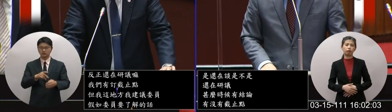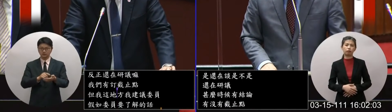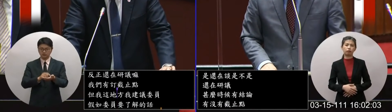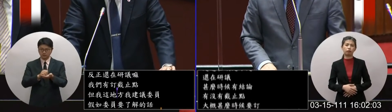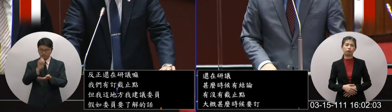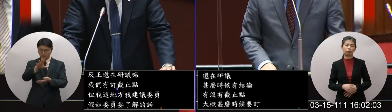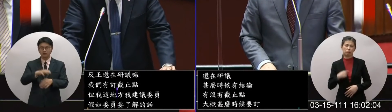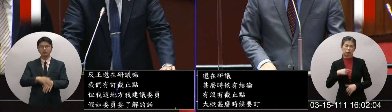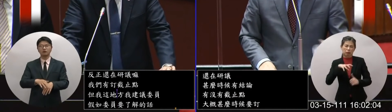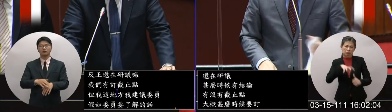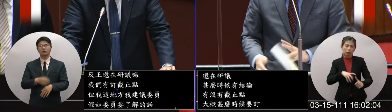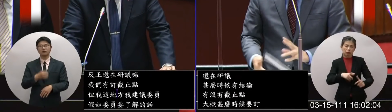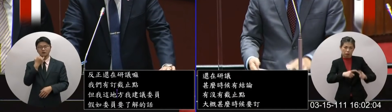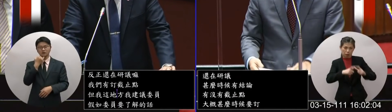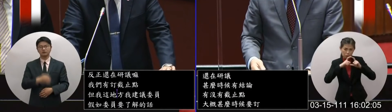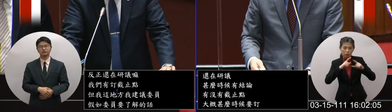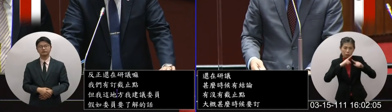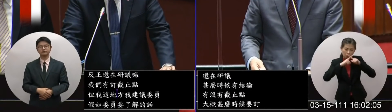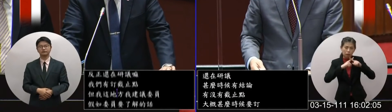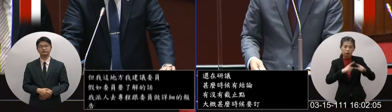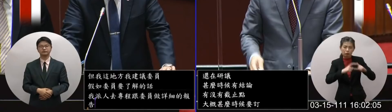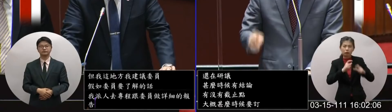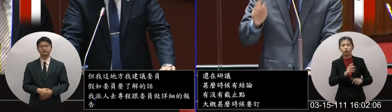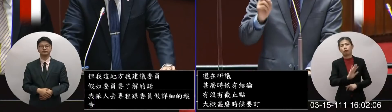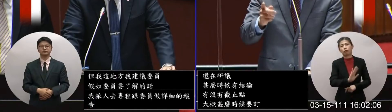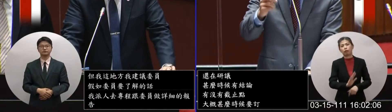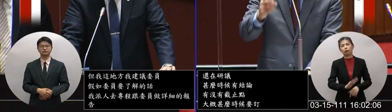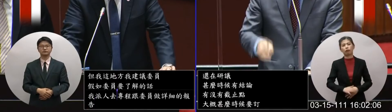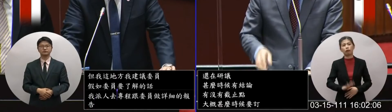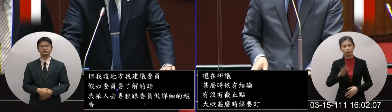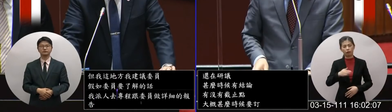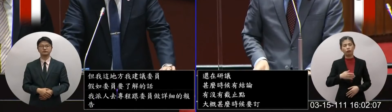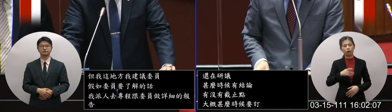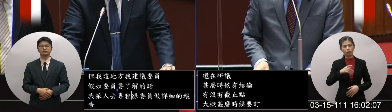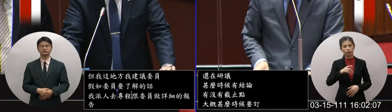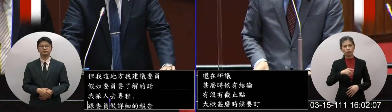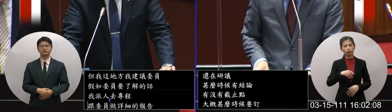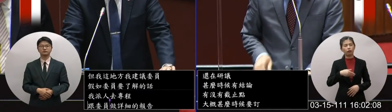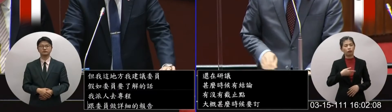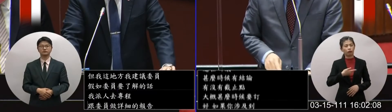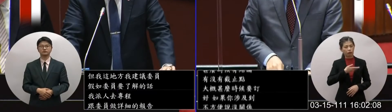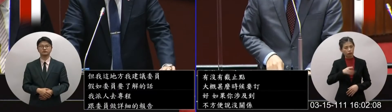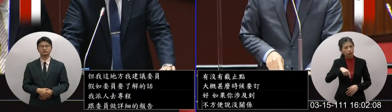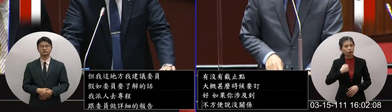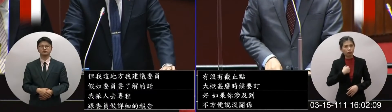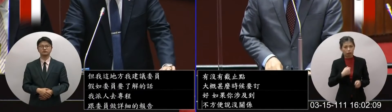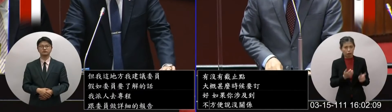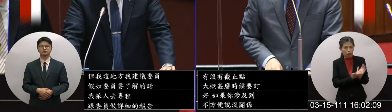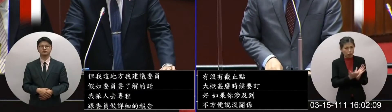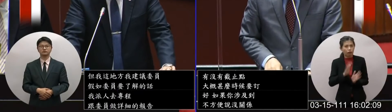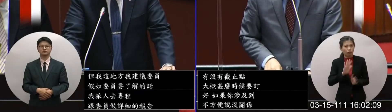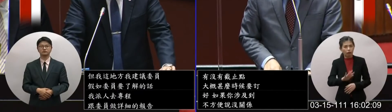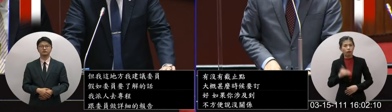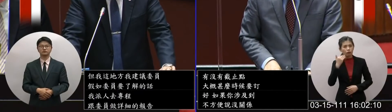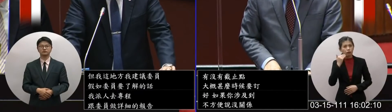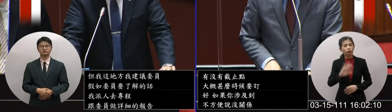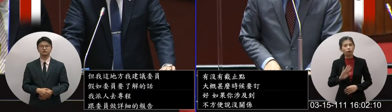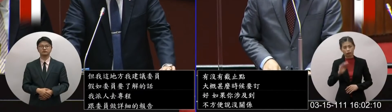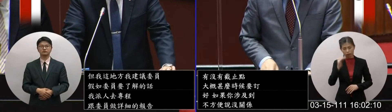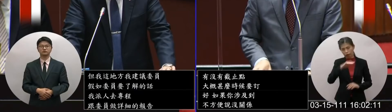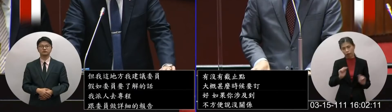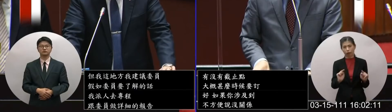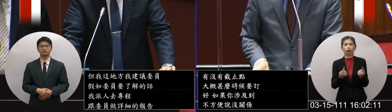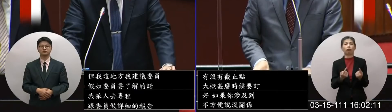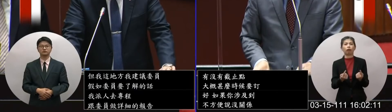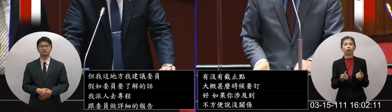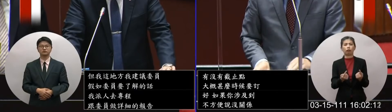在这边勉强你回答国家机密的事。但是你必须让大家知道你有所准备，否则我们遇到这样的事情，老实